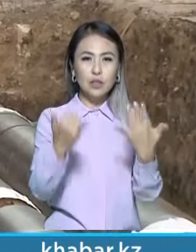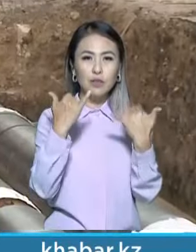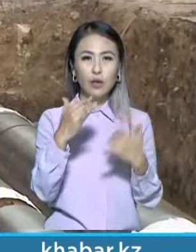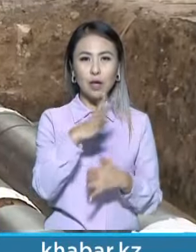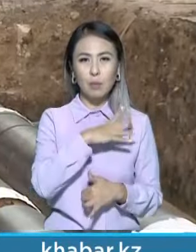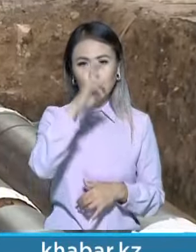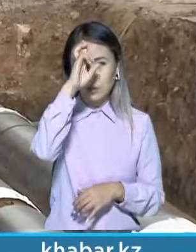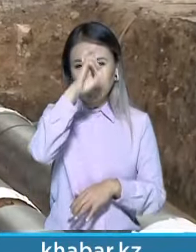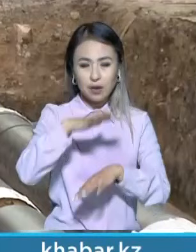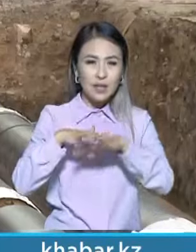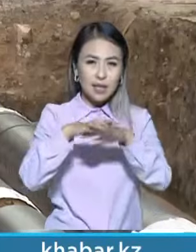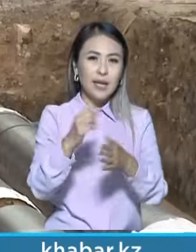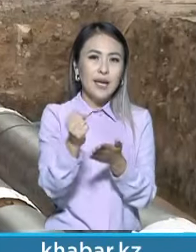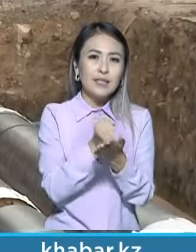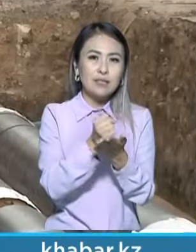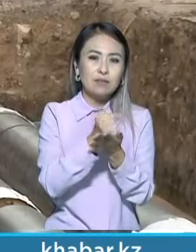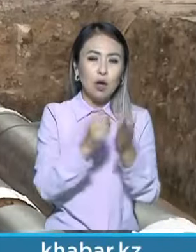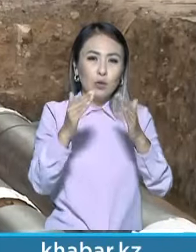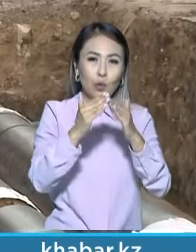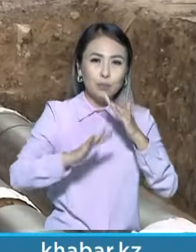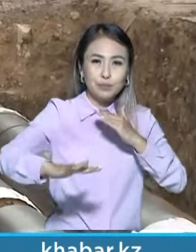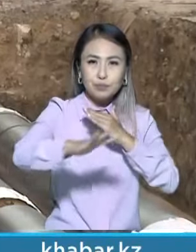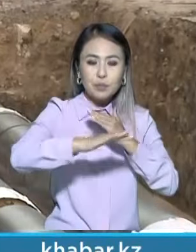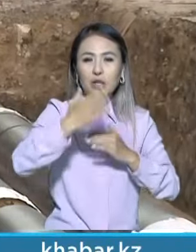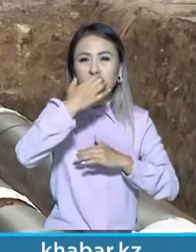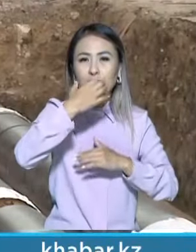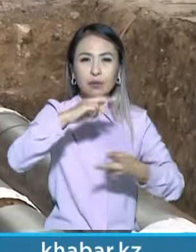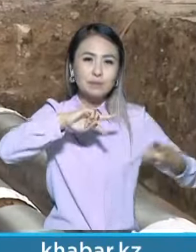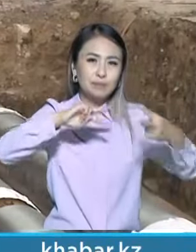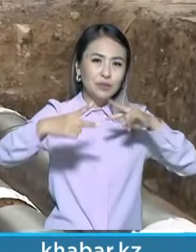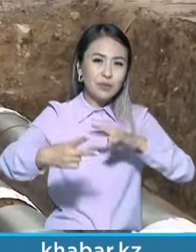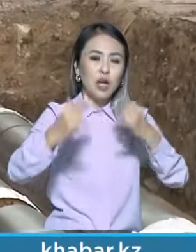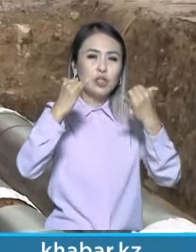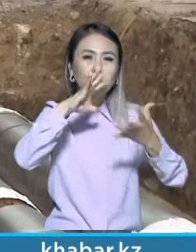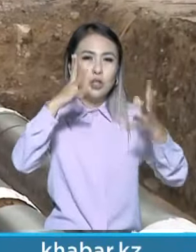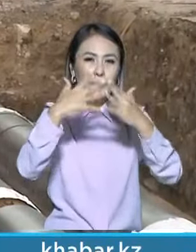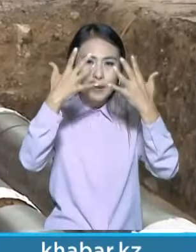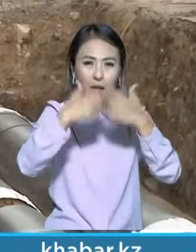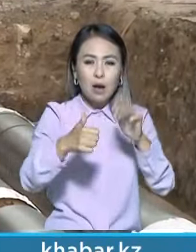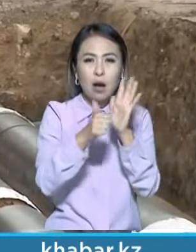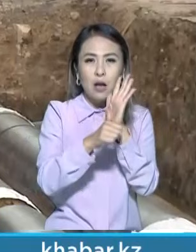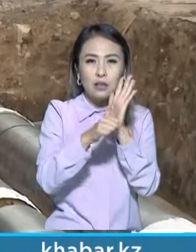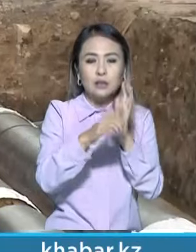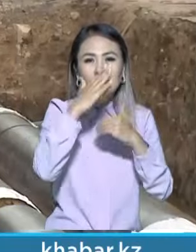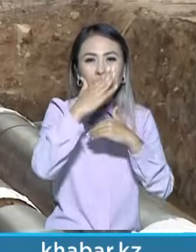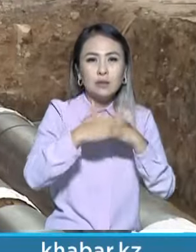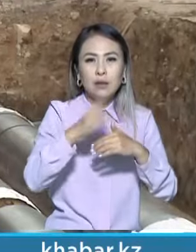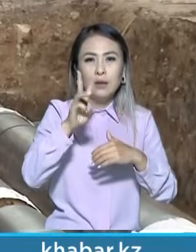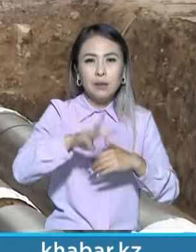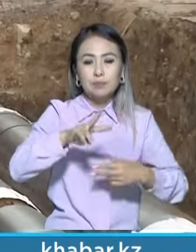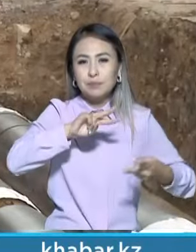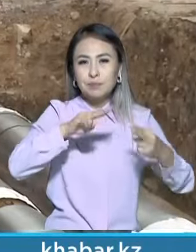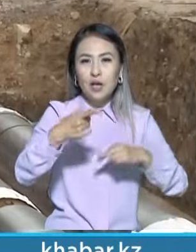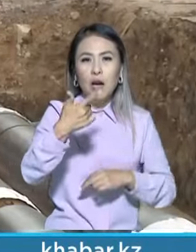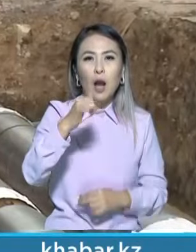үкімет резервінен бөлінген қаржыға үйлердің аулаларында орналасқан жылу желілерін ауыстырудамыз. Жалпы есепте 6 шақырымнан астам желі жаңартылады. Қазір біз